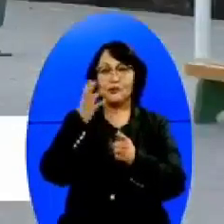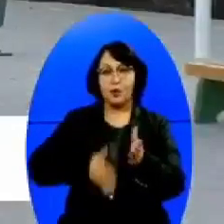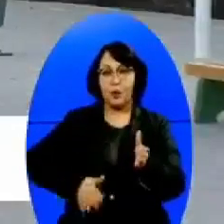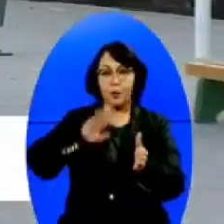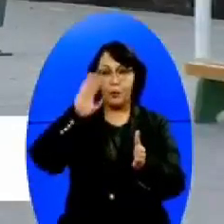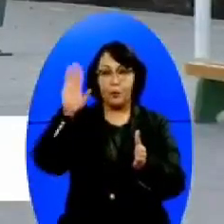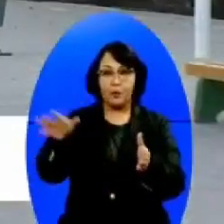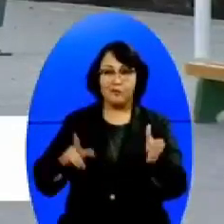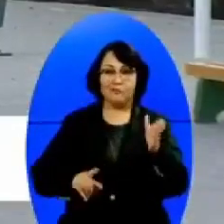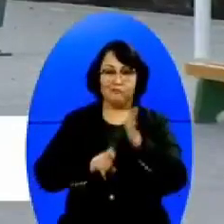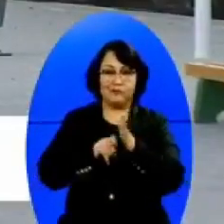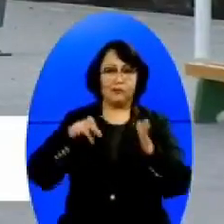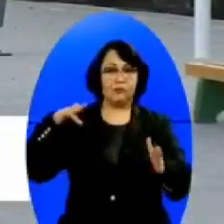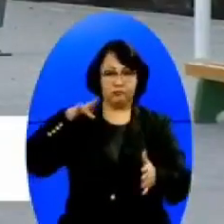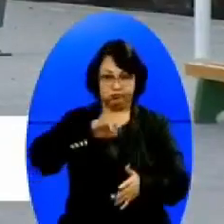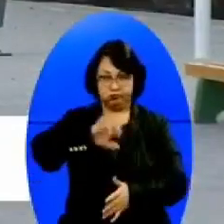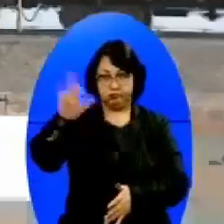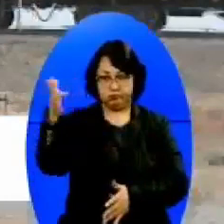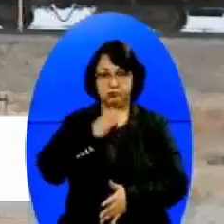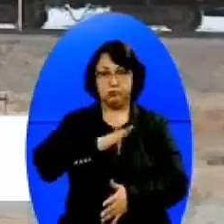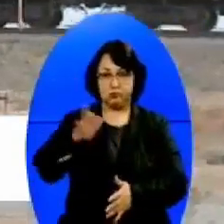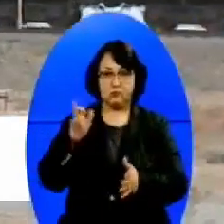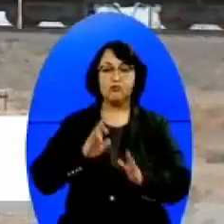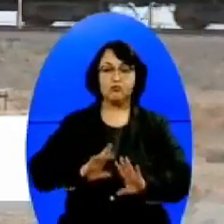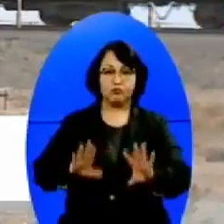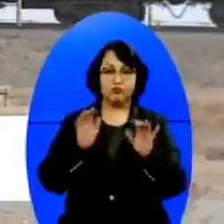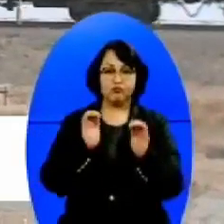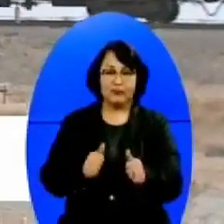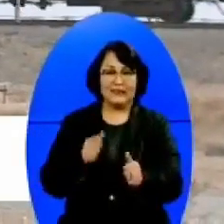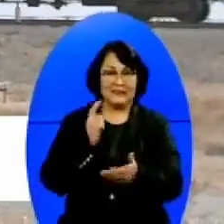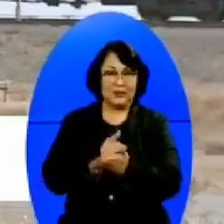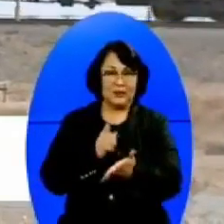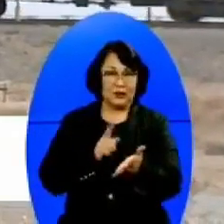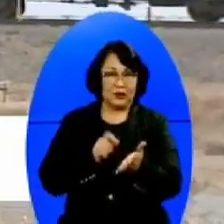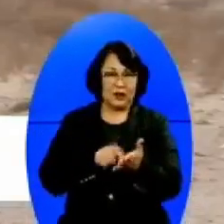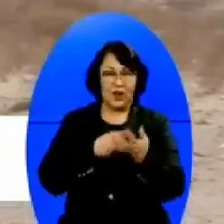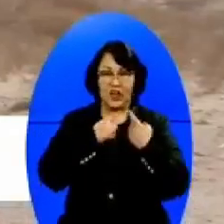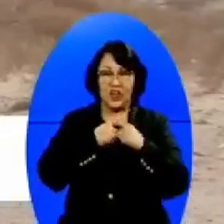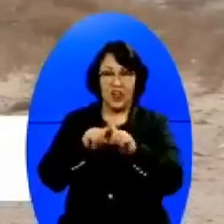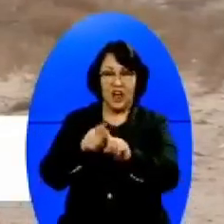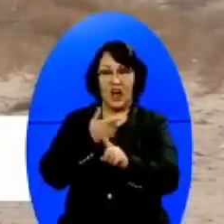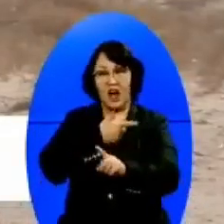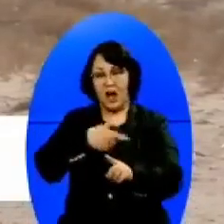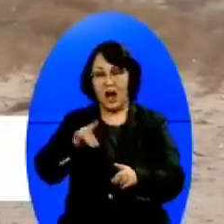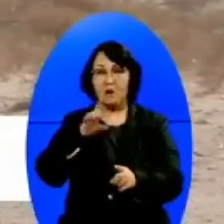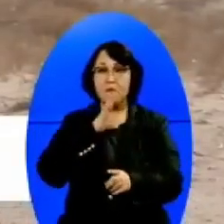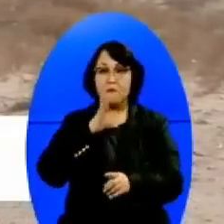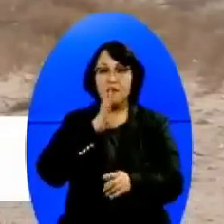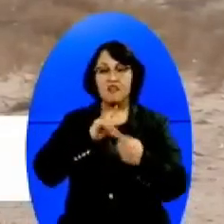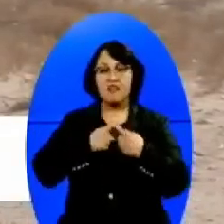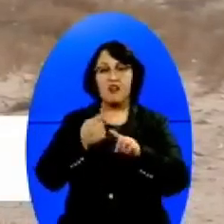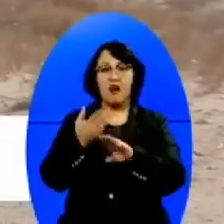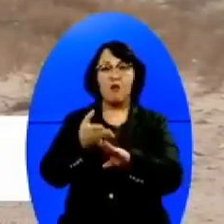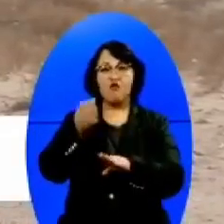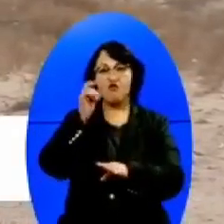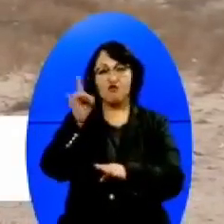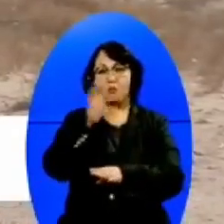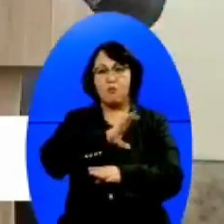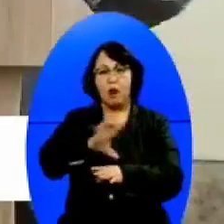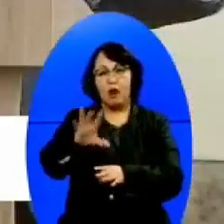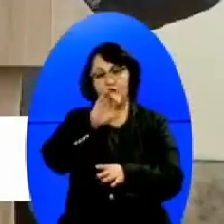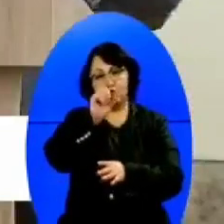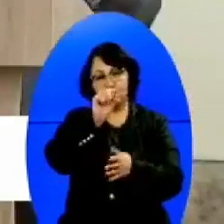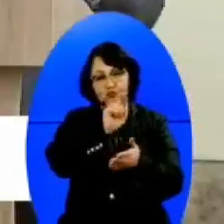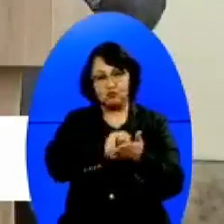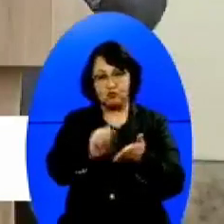хязгаарлаж агаарын нислэг хэвийн үржилүүлэхэр болж байна. Зайлшгүй шаардлагаар хил нэвтрэх гэж байгаа бол хил хамаалах хөрхийн газраас тодорхой зөвшөөрөл авч нэвтрэх юм байна.